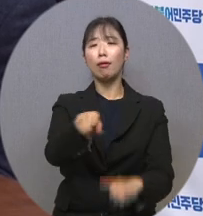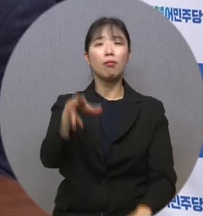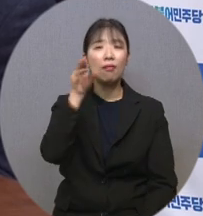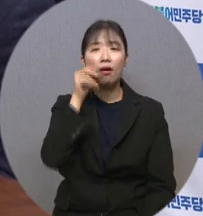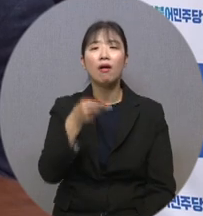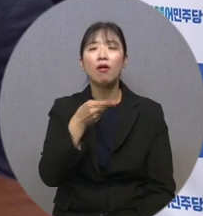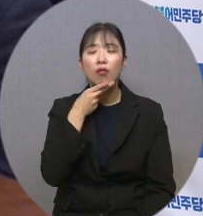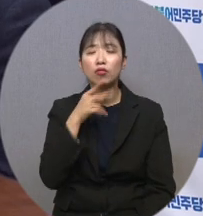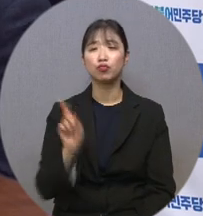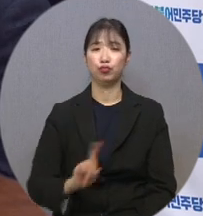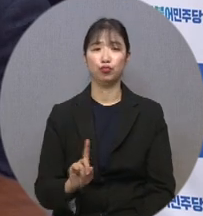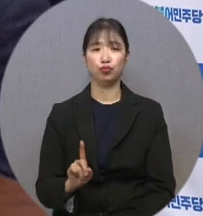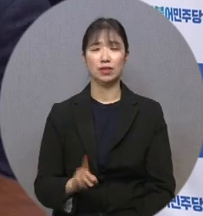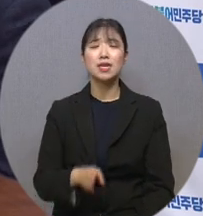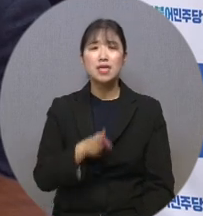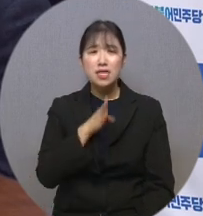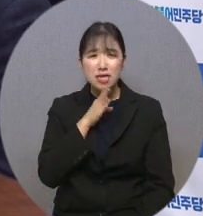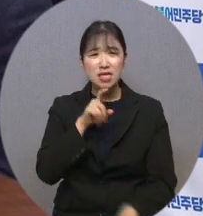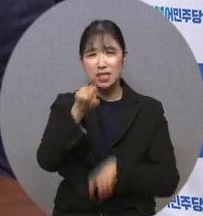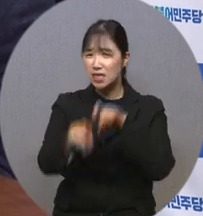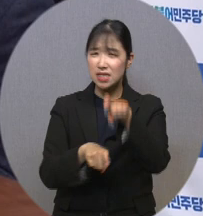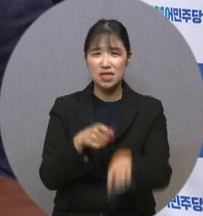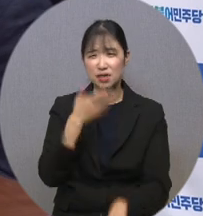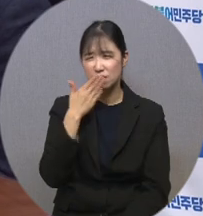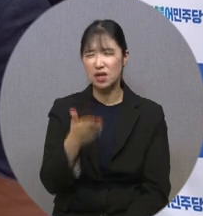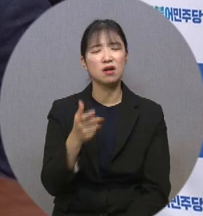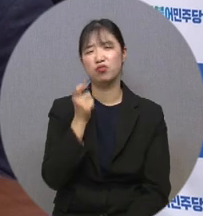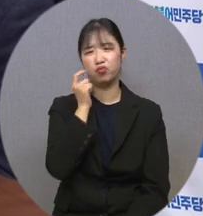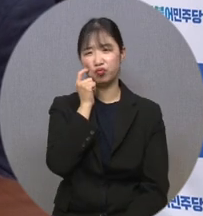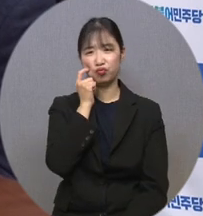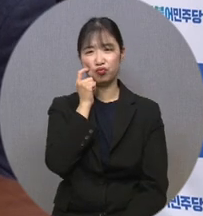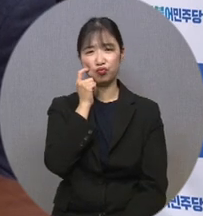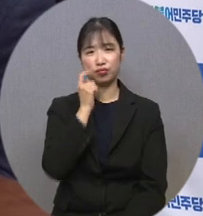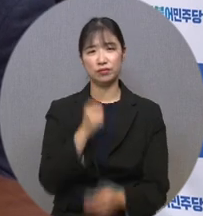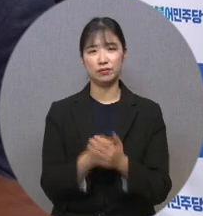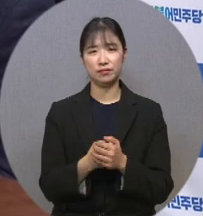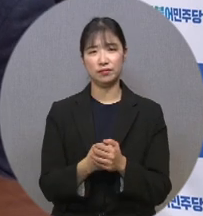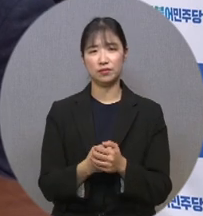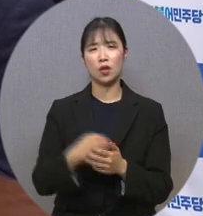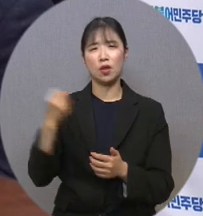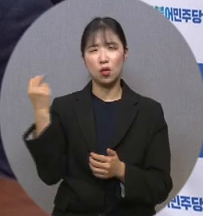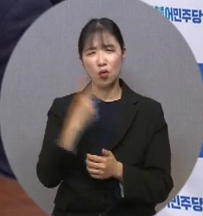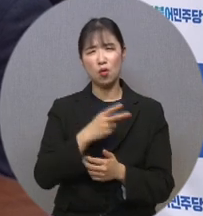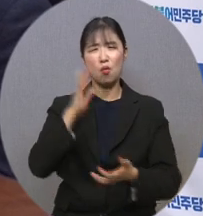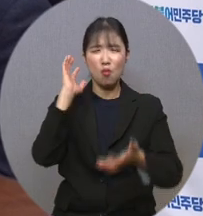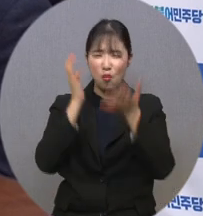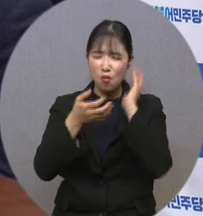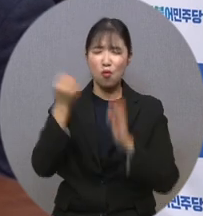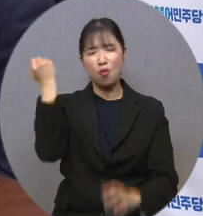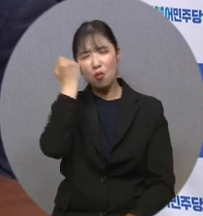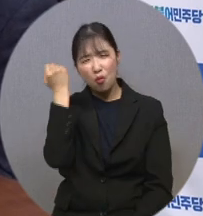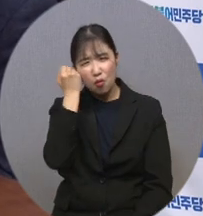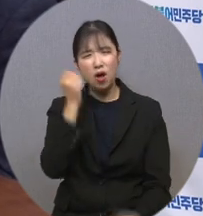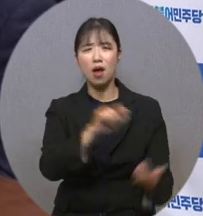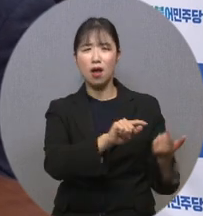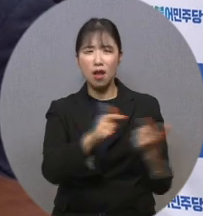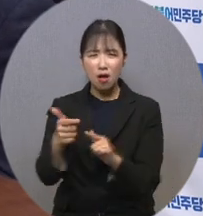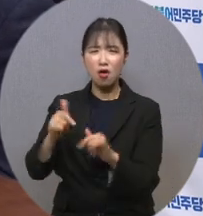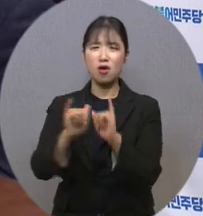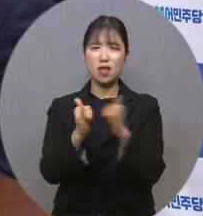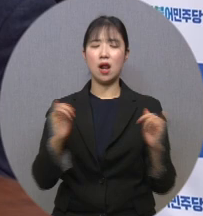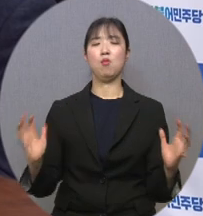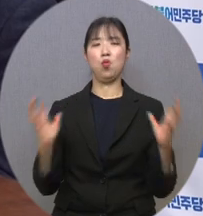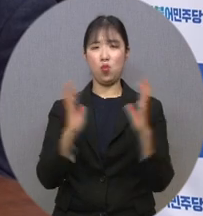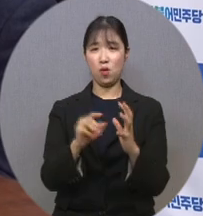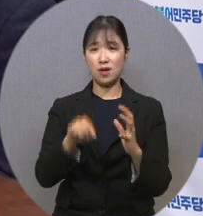그걸 실제로 실현해낼 수가 없거든요. 더구나 복잡다기한 여러 사람들이 모여있는